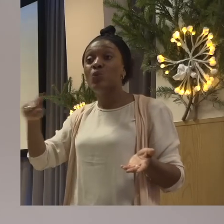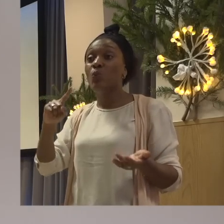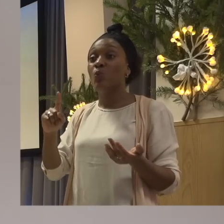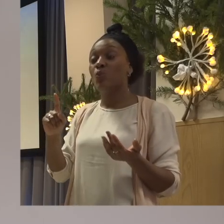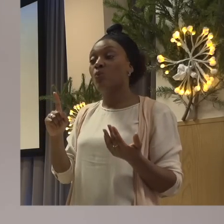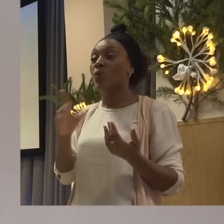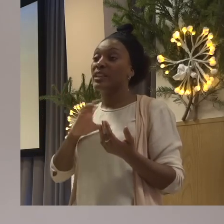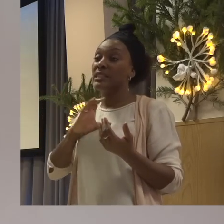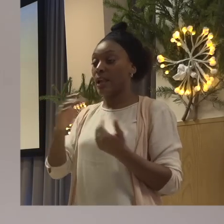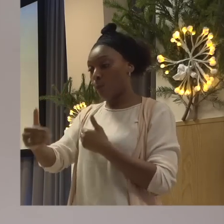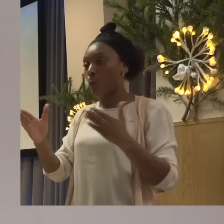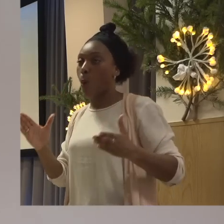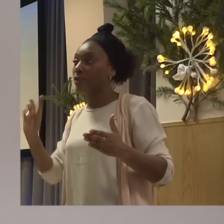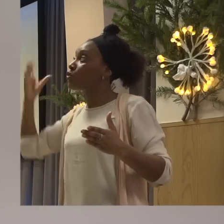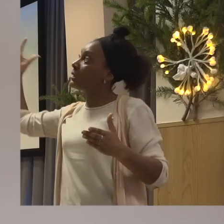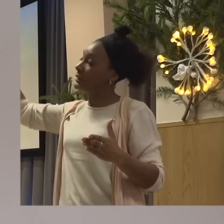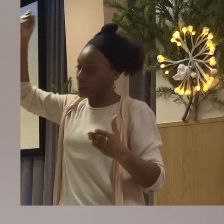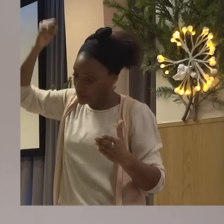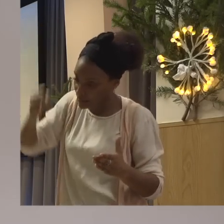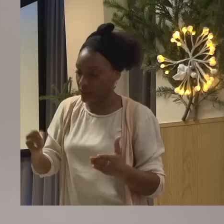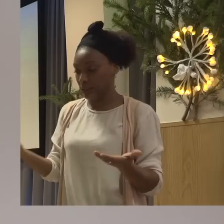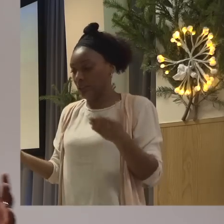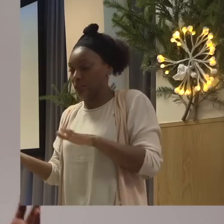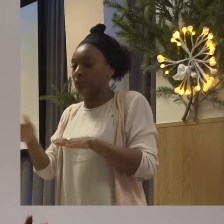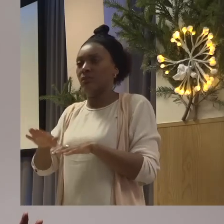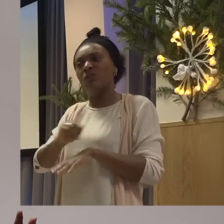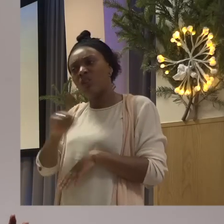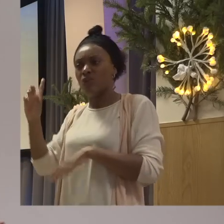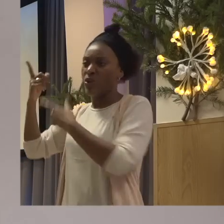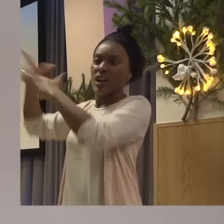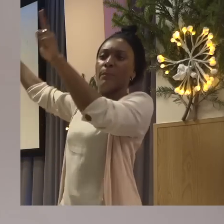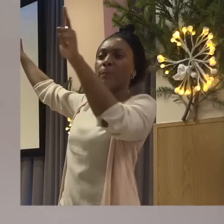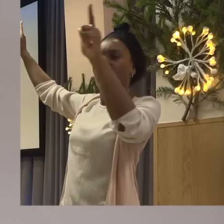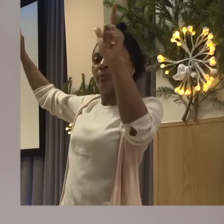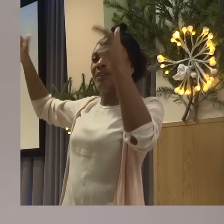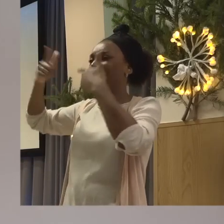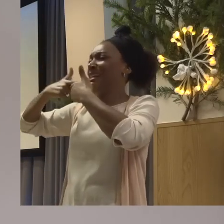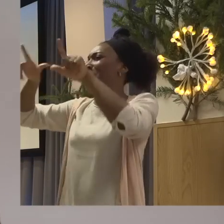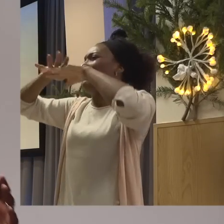voir le monde. Laissons à Dieu toute sa liberté. Laissons à